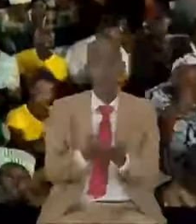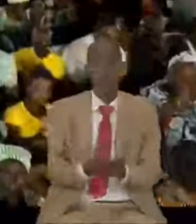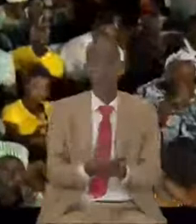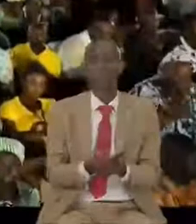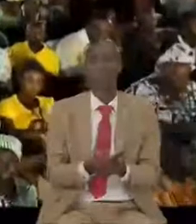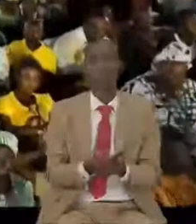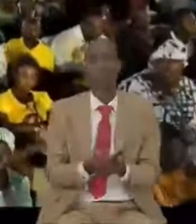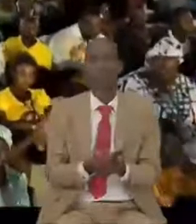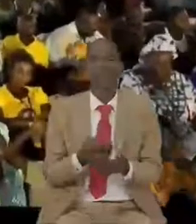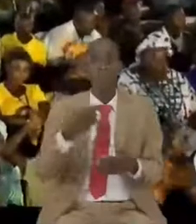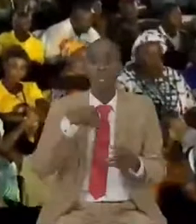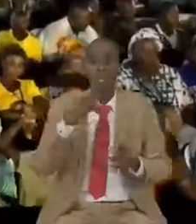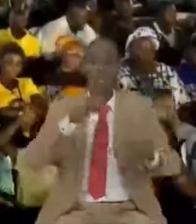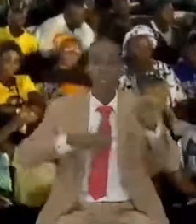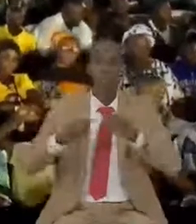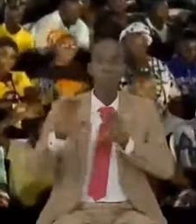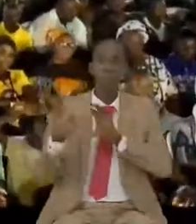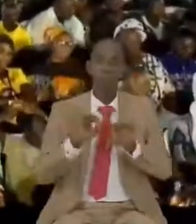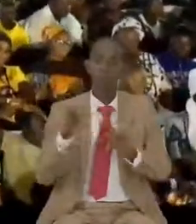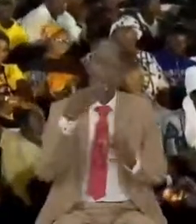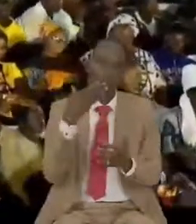comme ce soir il va ici, il fera du bien.